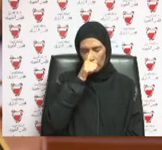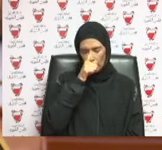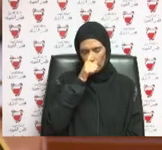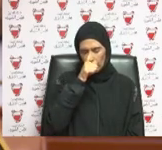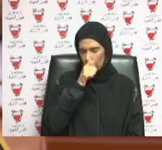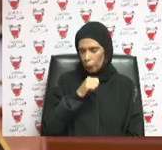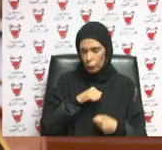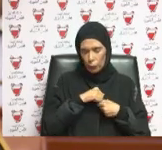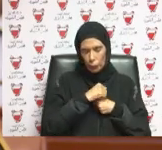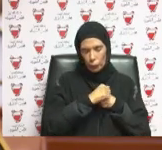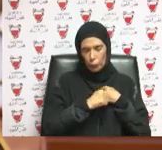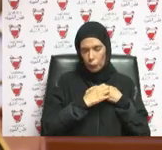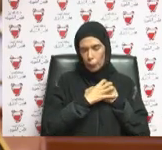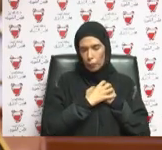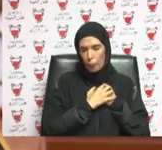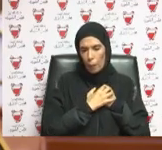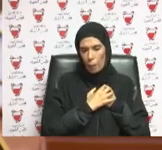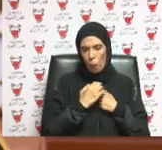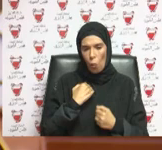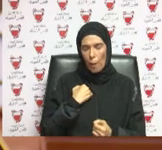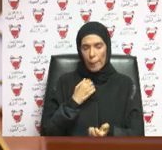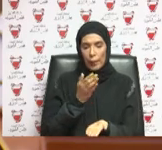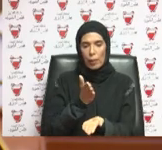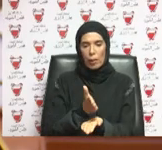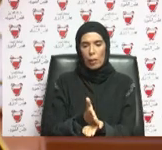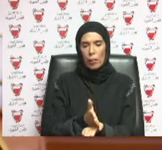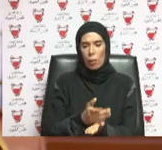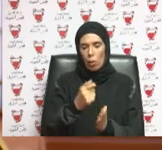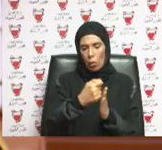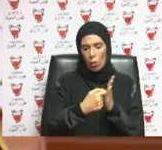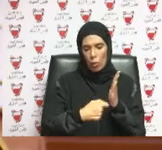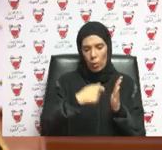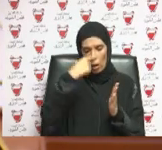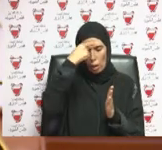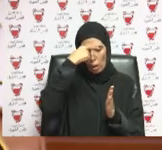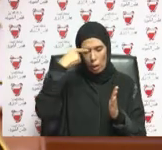والأسى وبقلوب مؤمنة بقضاء الله وقدره